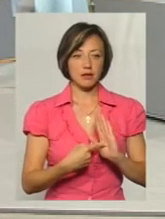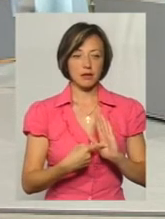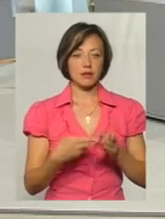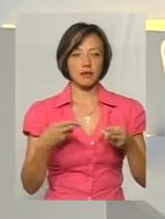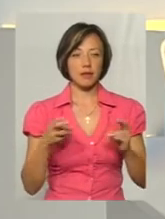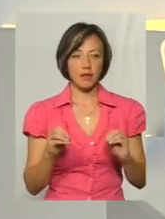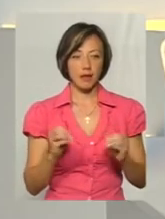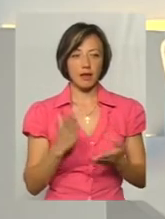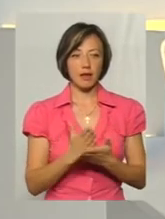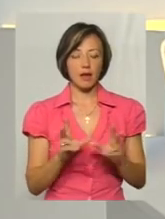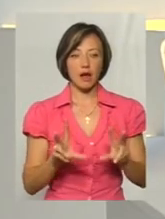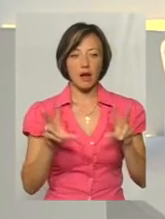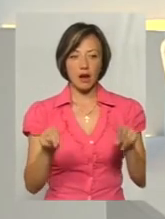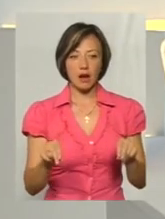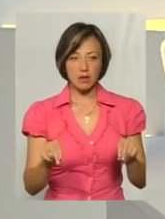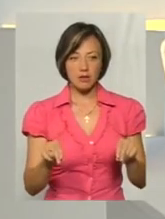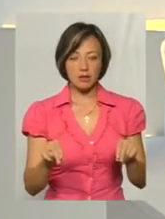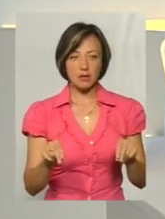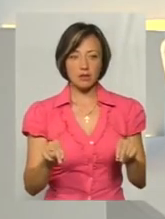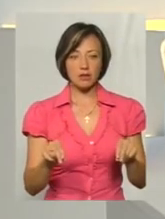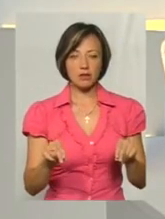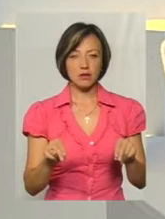де є гарантія спалення?